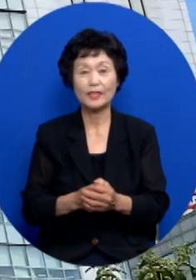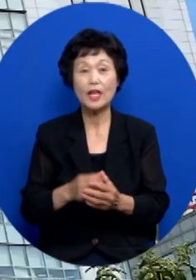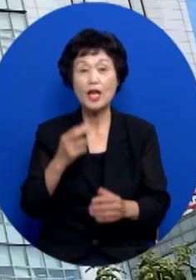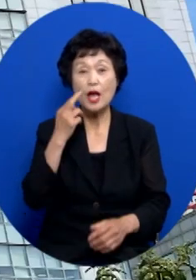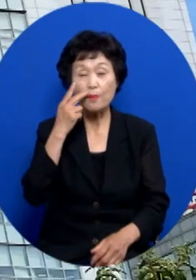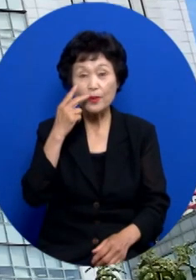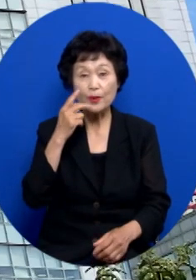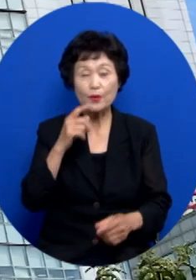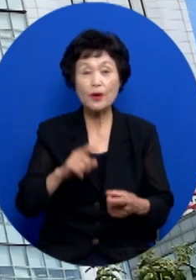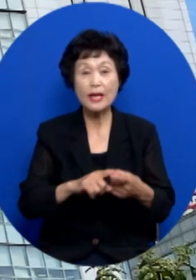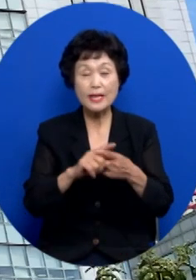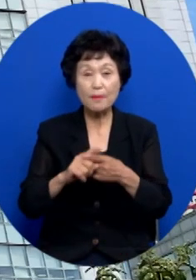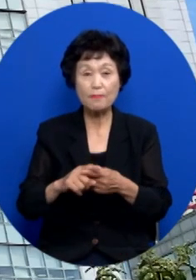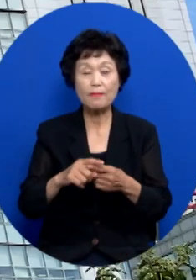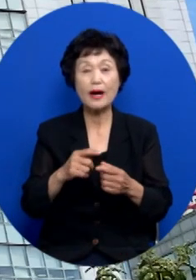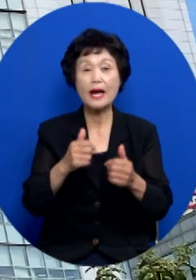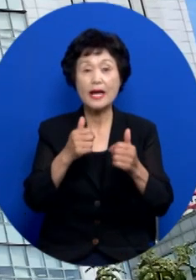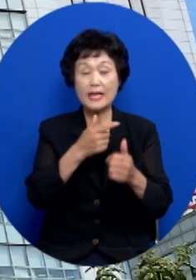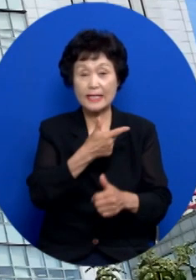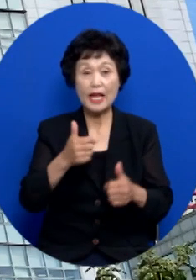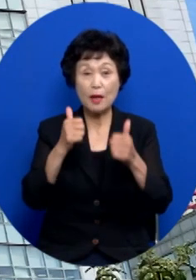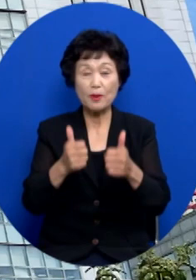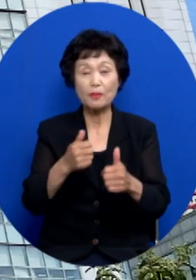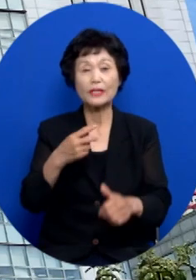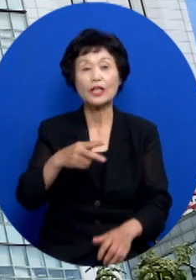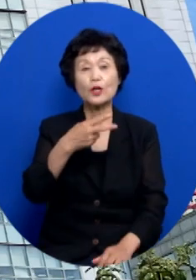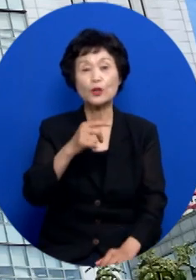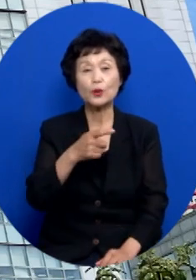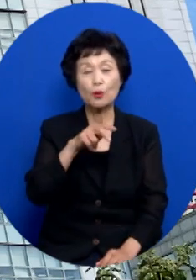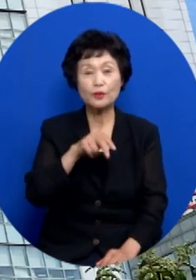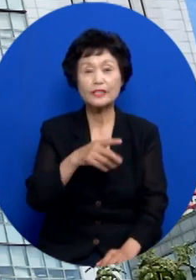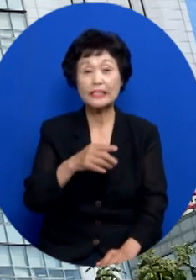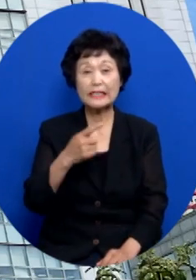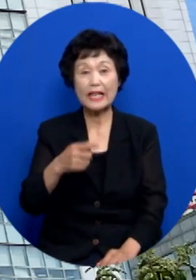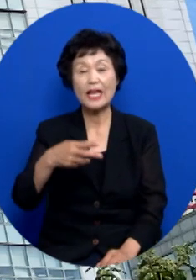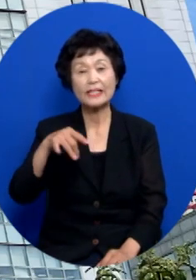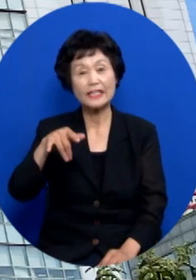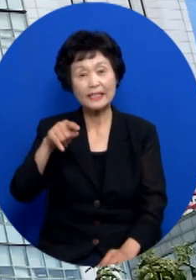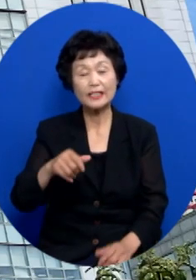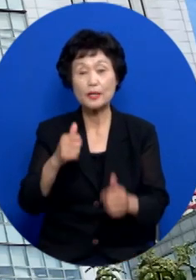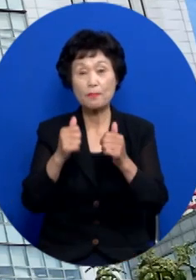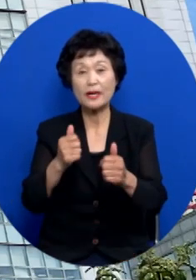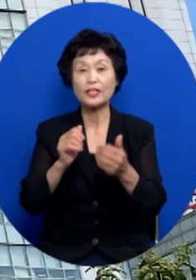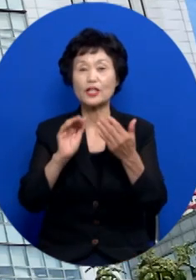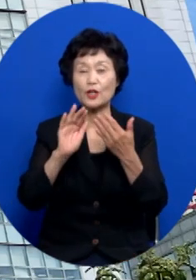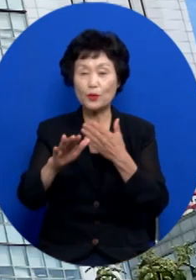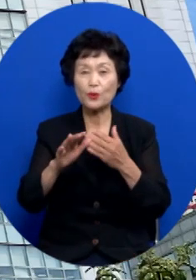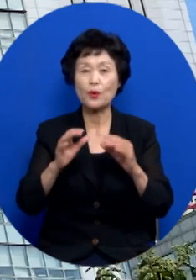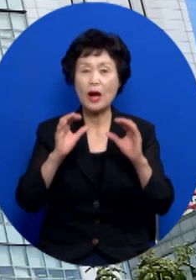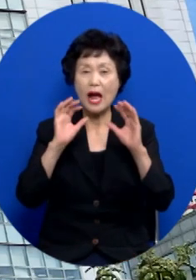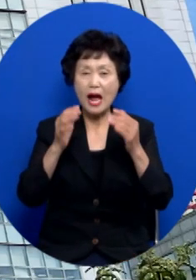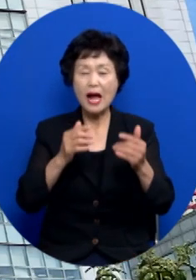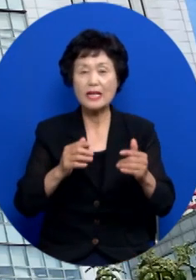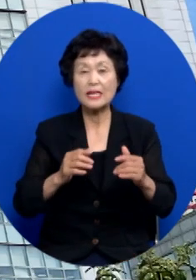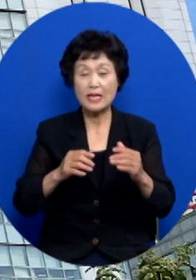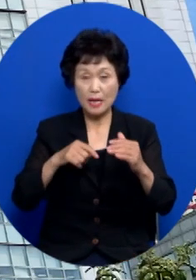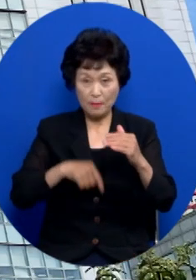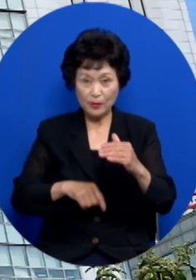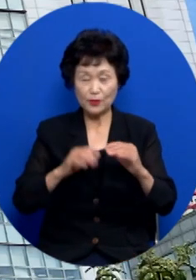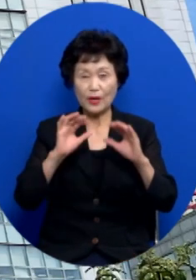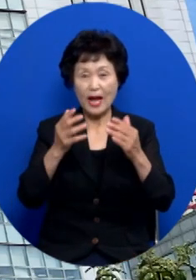미국 연방대법원이 돕슨댄 잭슨 판결을 내린 이후 1년 동안 태아 약 10만 명의 생명을 구한 것으로